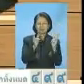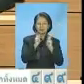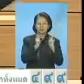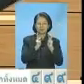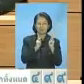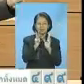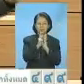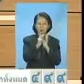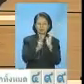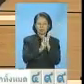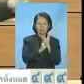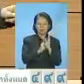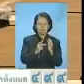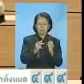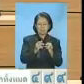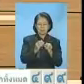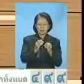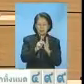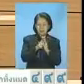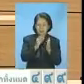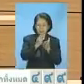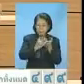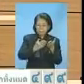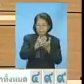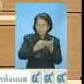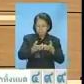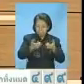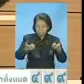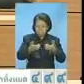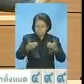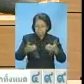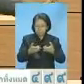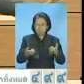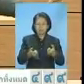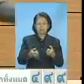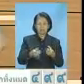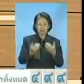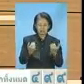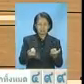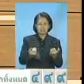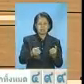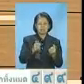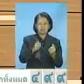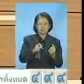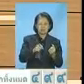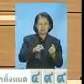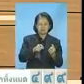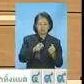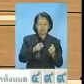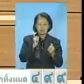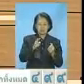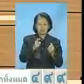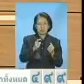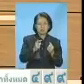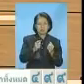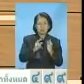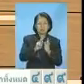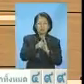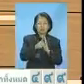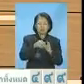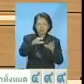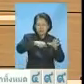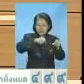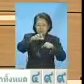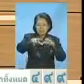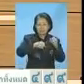การแบ่งแยกดินแดนเนี่ยคือกระบวนการขณะนี้เราต้องใช้กระบวนการแย่งชิงประชาชนสิ่งที่ผมเสนอมาเนี่ยคือกระบวนการแย่งชิงประชาช